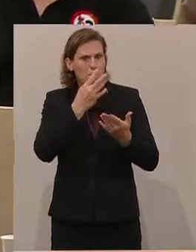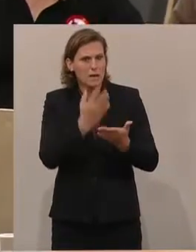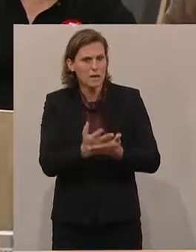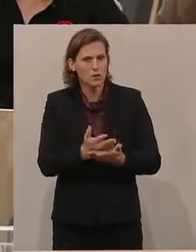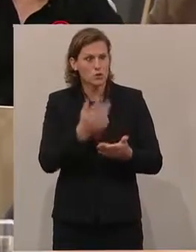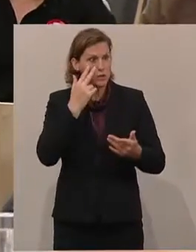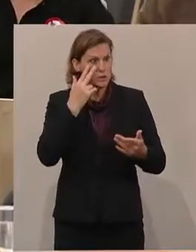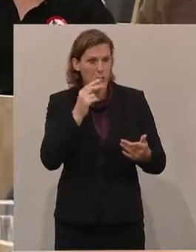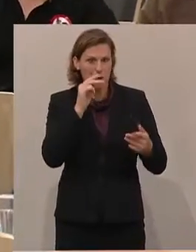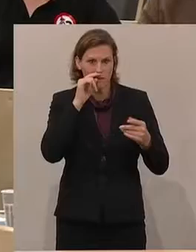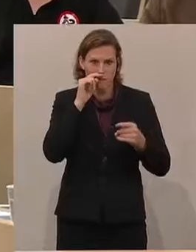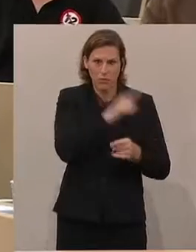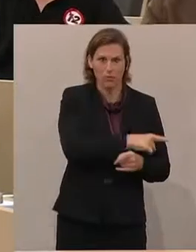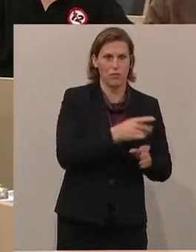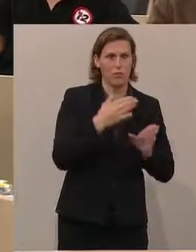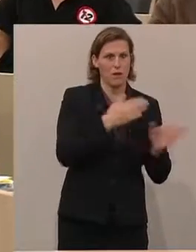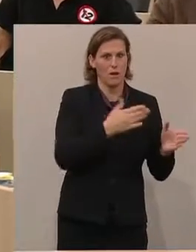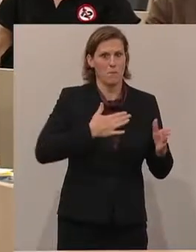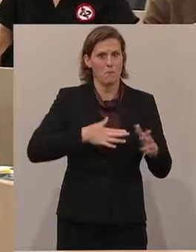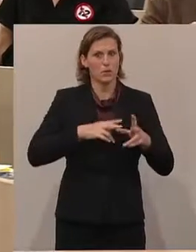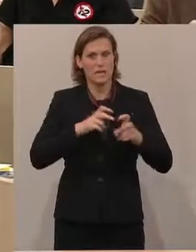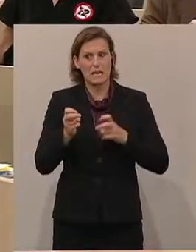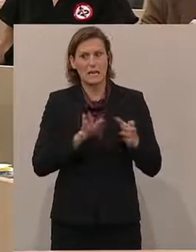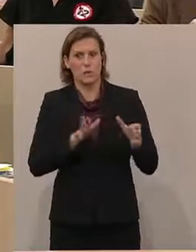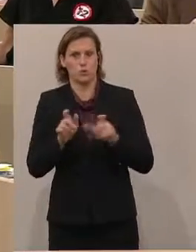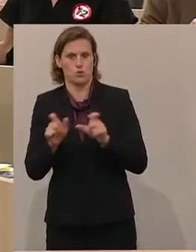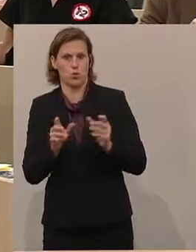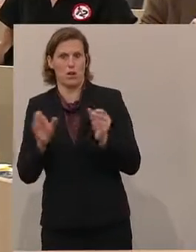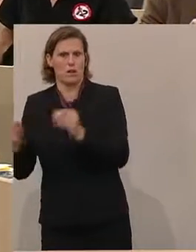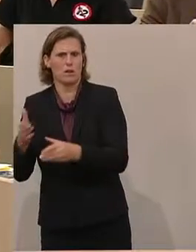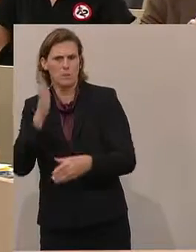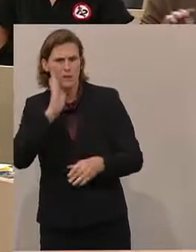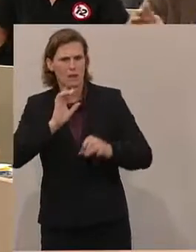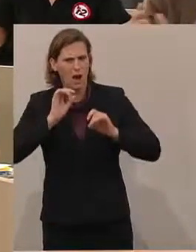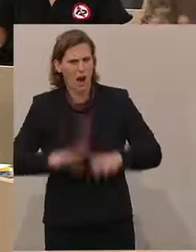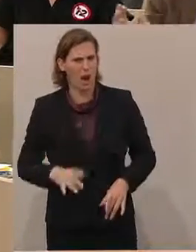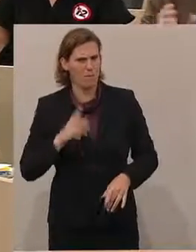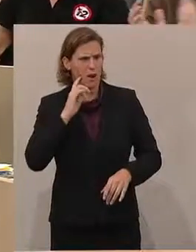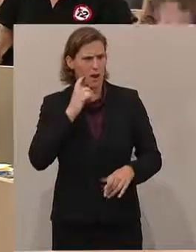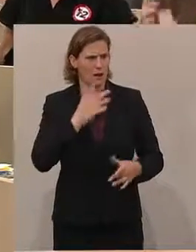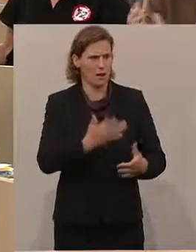Versagen aufzeigt, wollen Sie sogar noch dieser Regierung in die Schuhe schieben. Hören Sie auf mit Ihrer Lächerlichkeit.